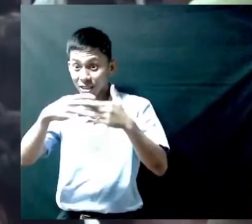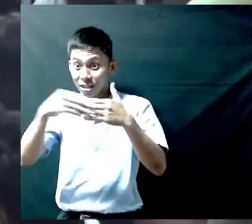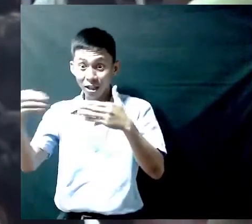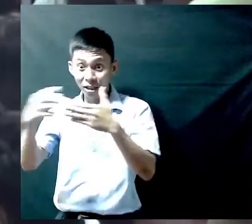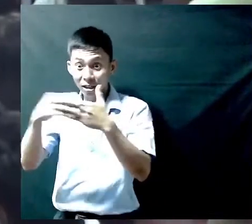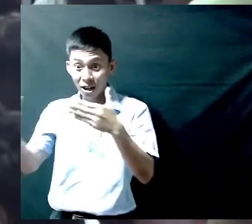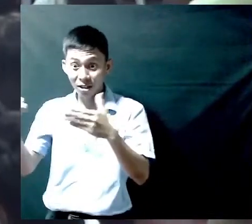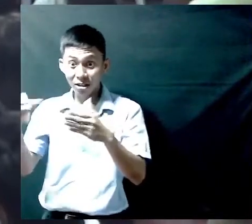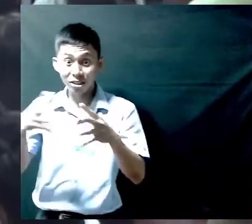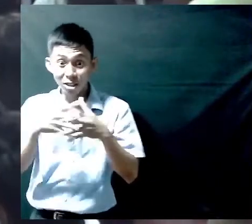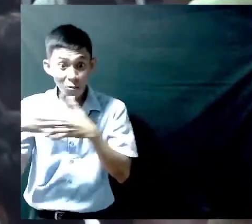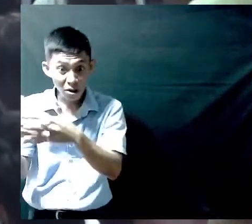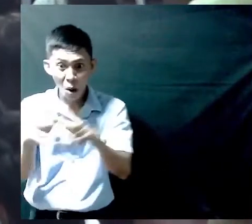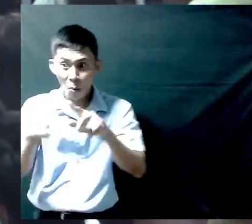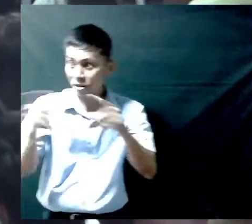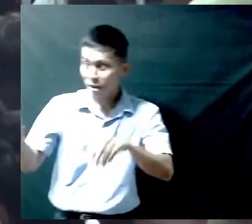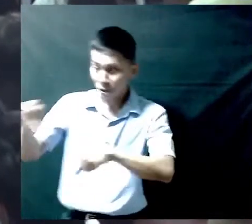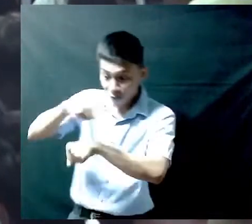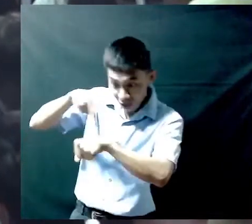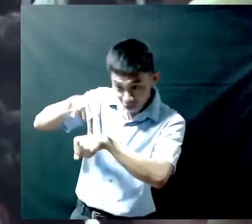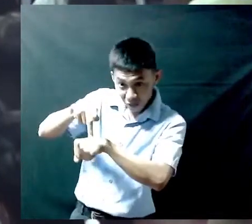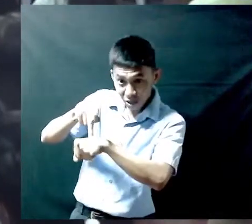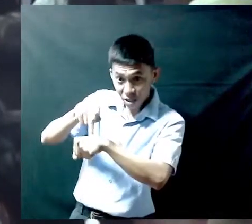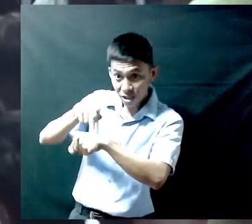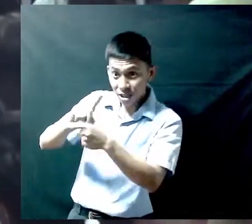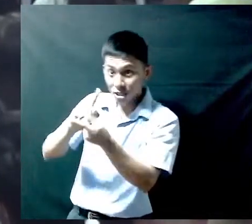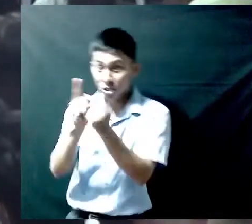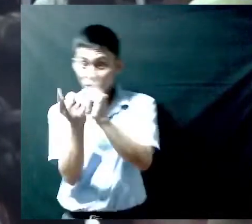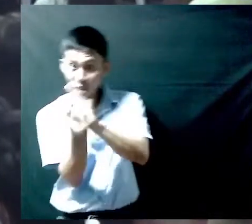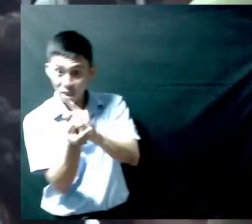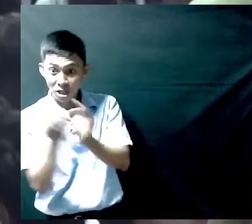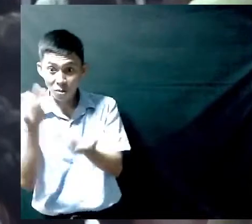difference? May signature ni Kobe Bryant.